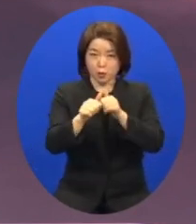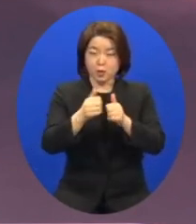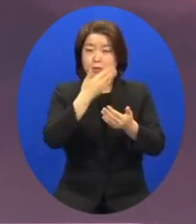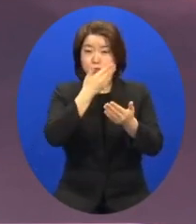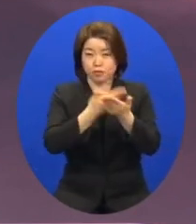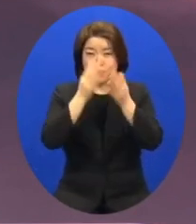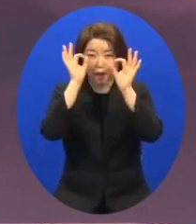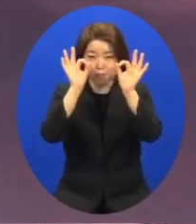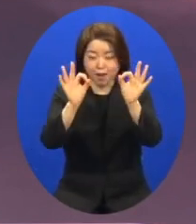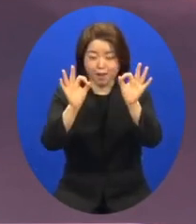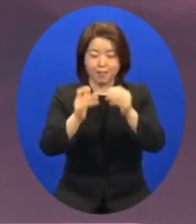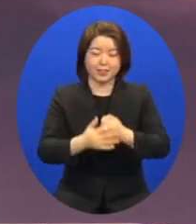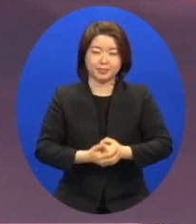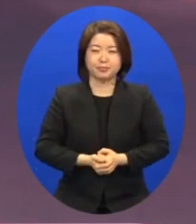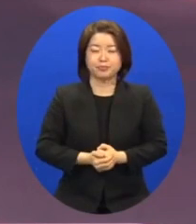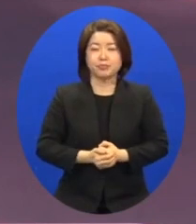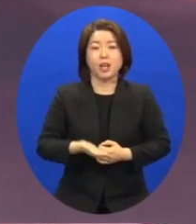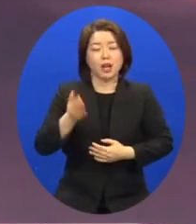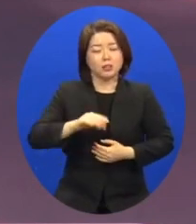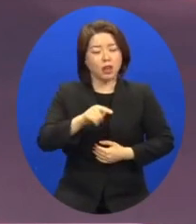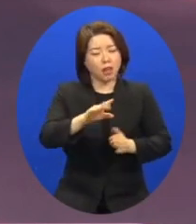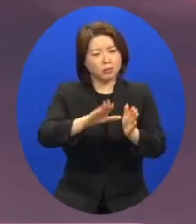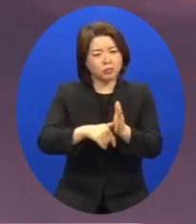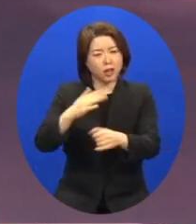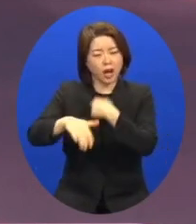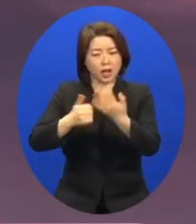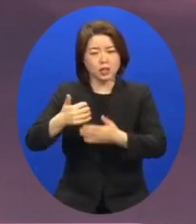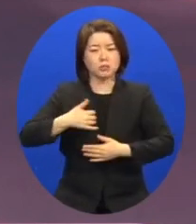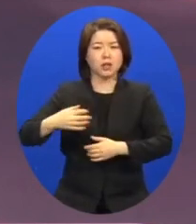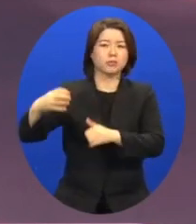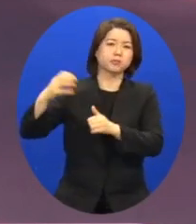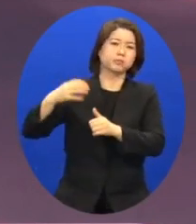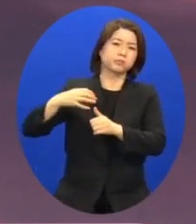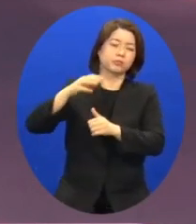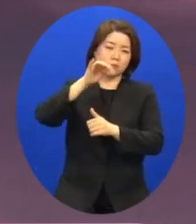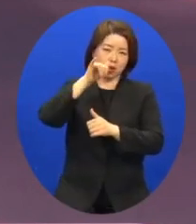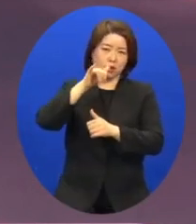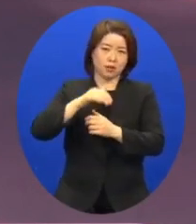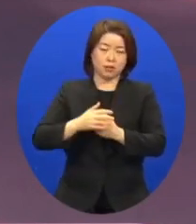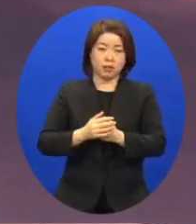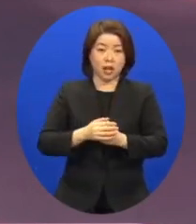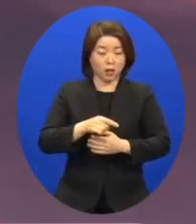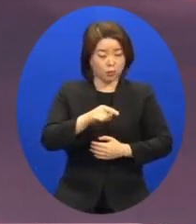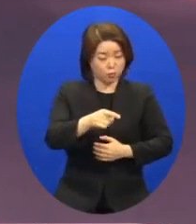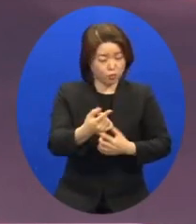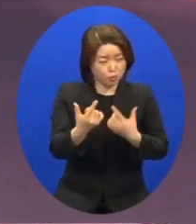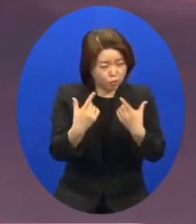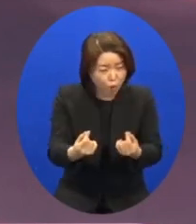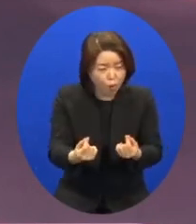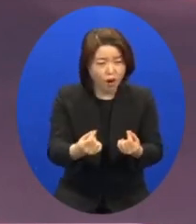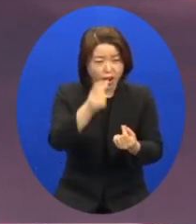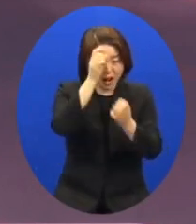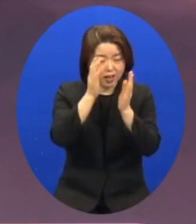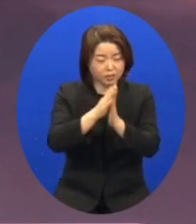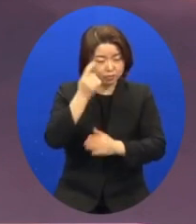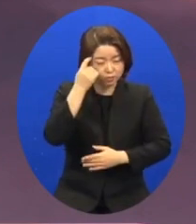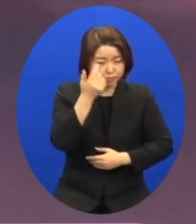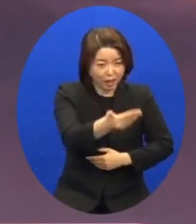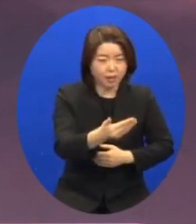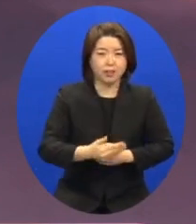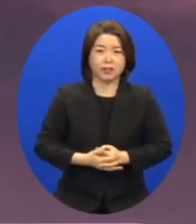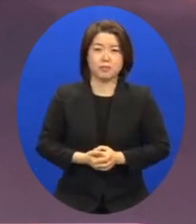보시 더 락 근데 그때 하나님께서 저에게 책망 하셨어요 너도 어떻게 그렇게 기도 하냐